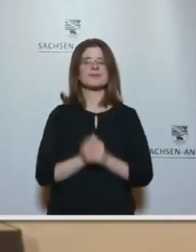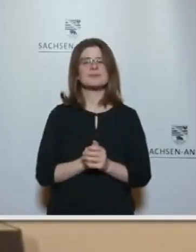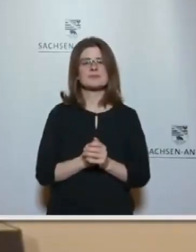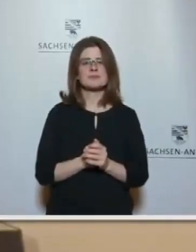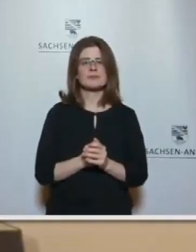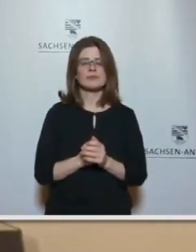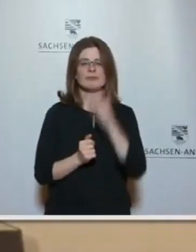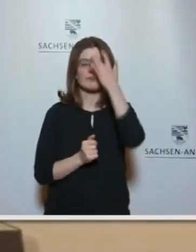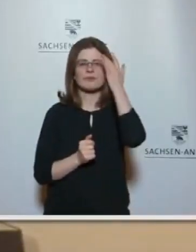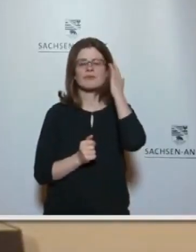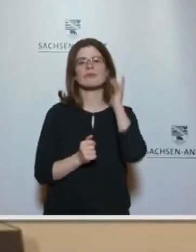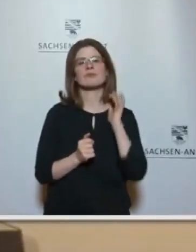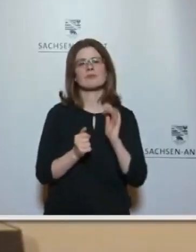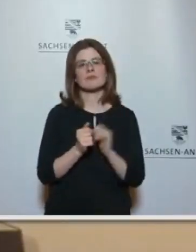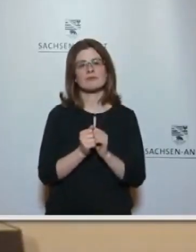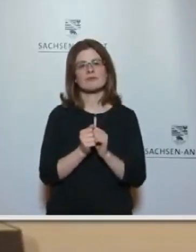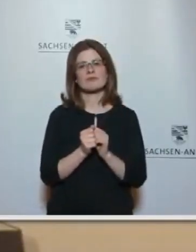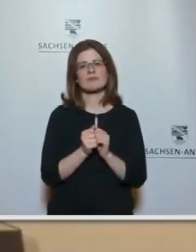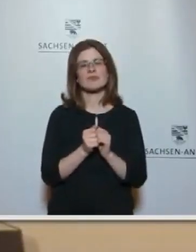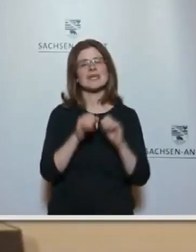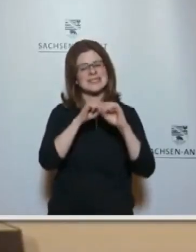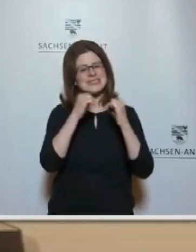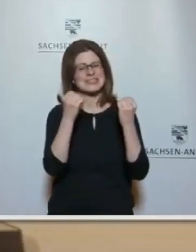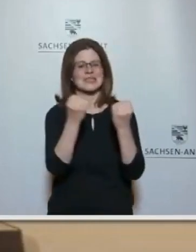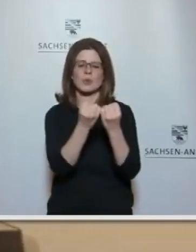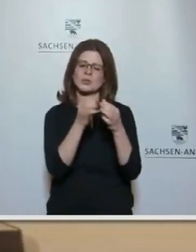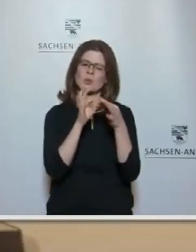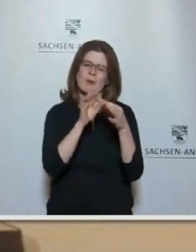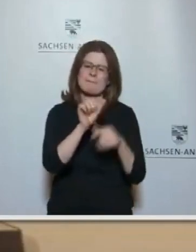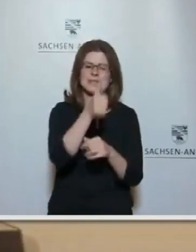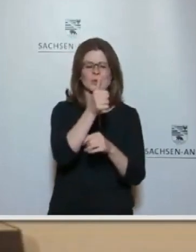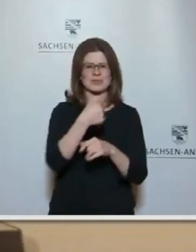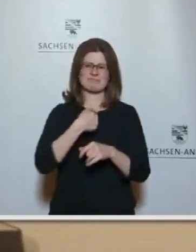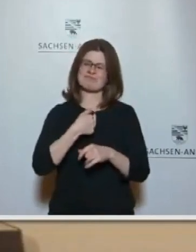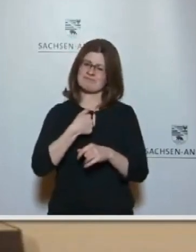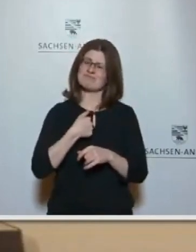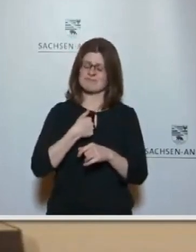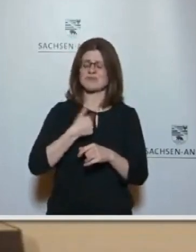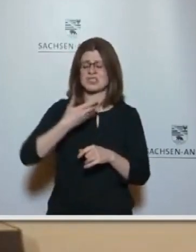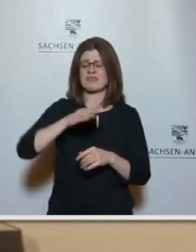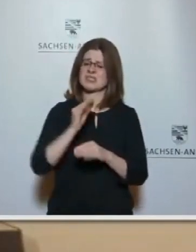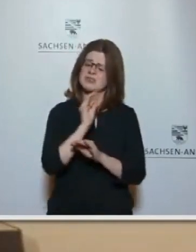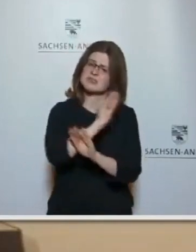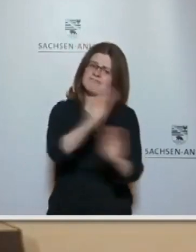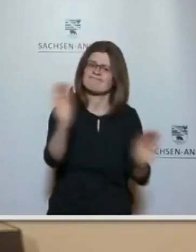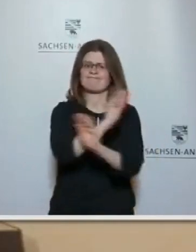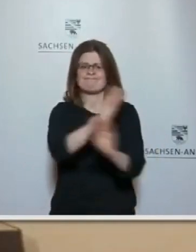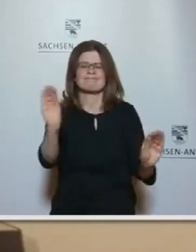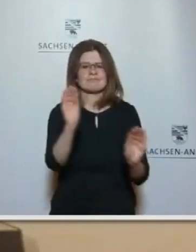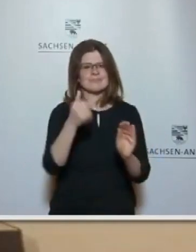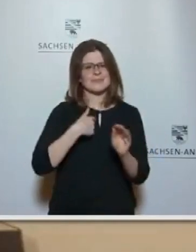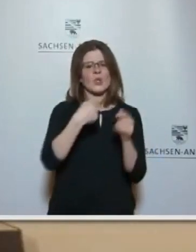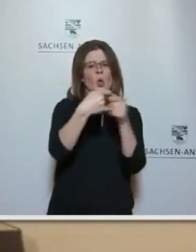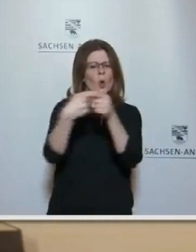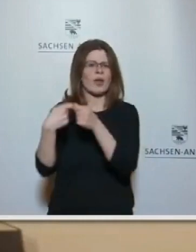Herausgelöst haben wir aus besonderem Anlass, und da habe ich mich auch sehr stark gemacht. Sie wissen ja, welche Kontakte ich dazu auch innerhalb